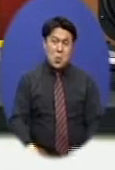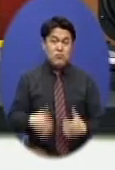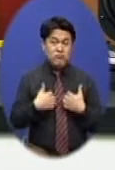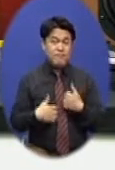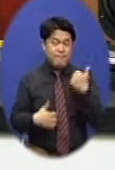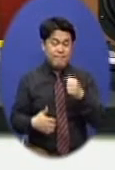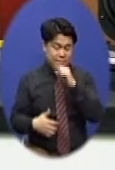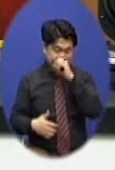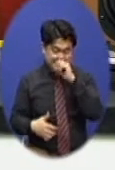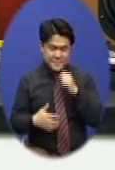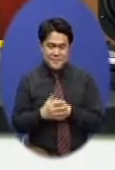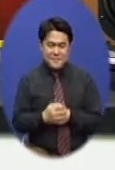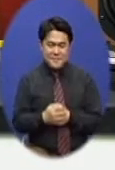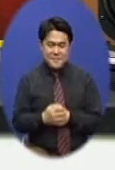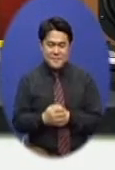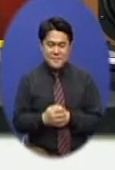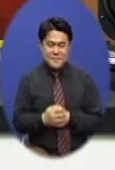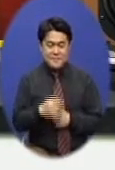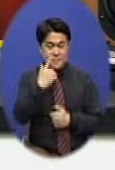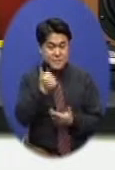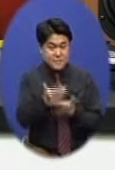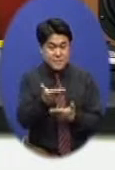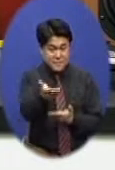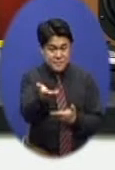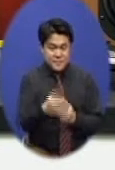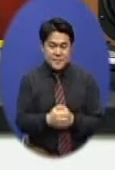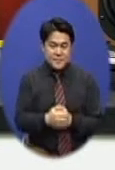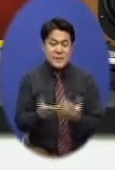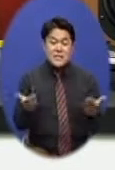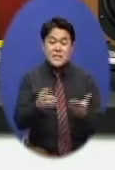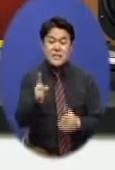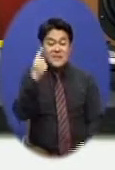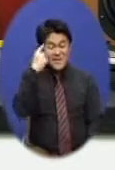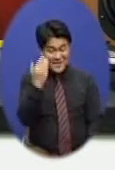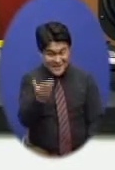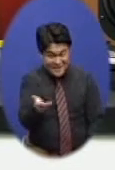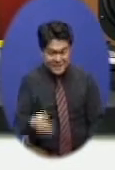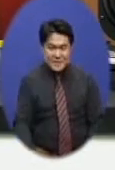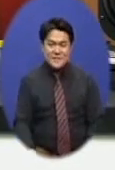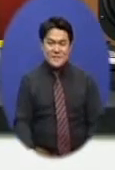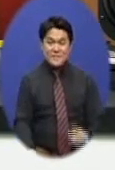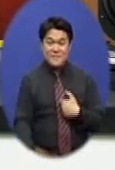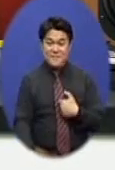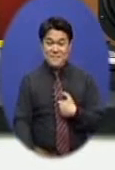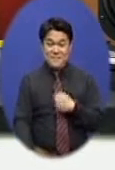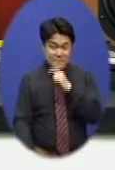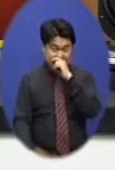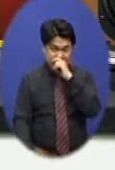재미있고 좋더라고요. 예, 예. 아유. 그 우리 아버님은 혹시 어떤 일 하고 계세요, 공주에서? 예, 저는